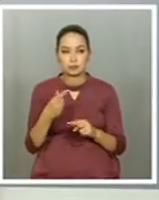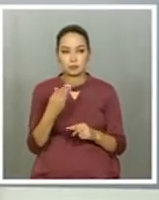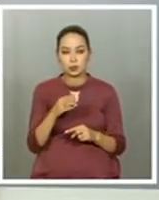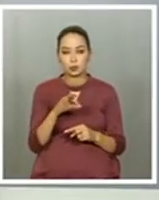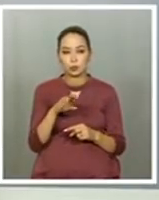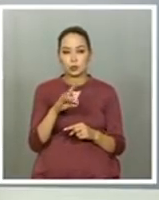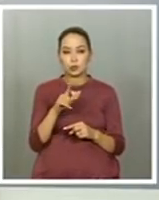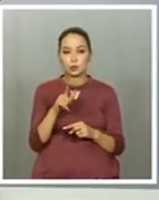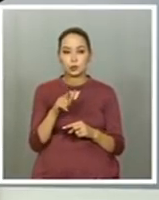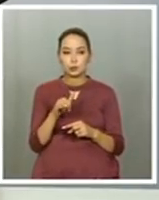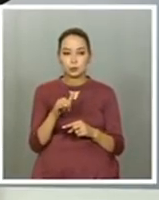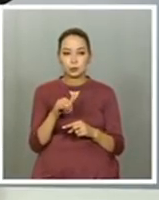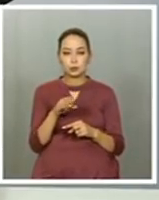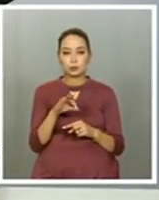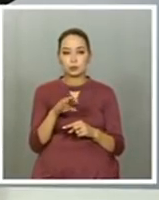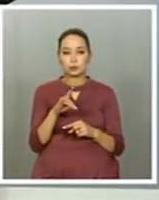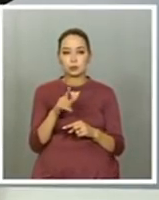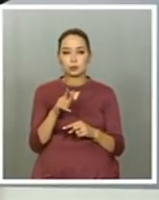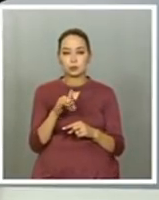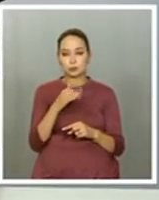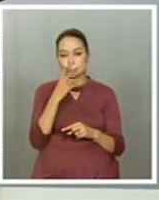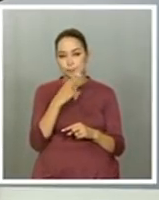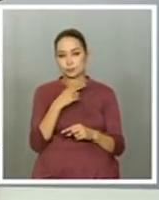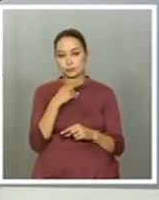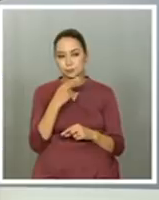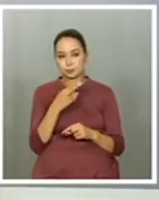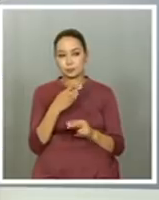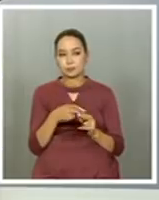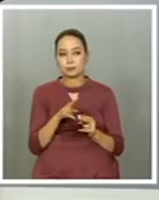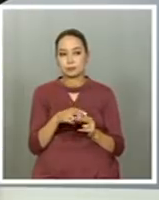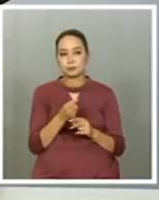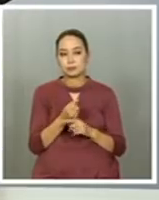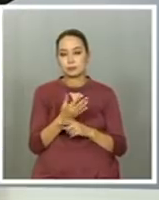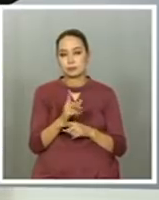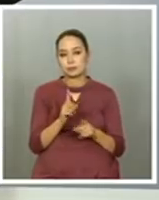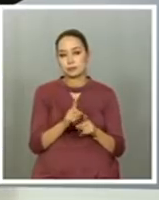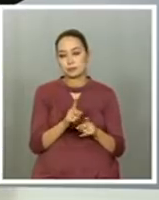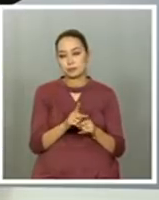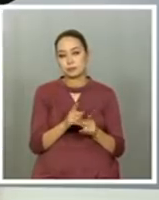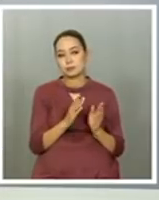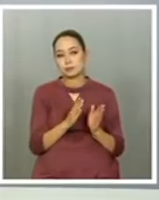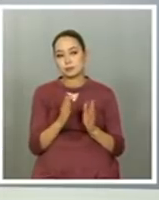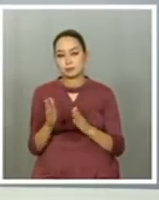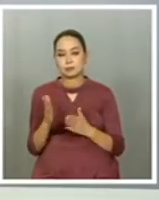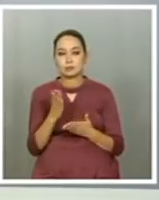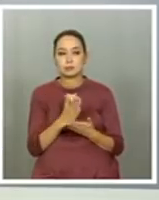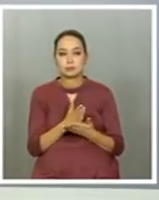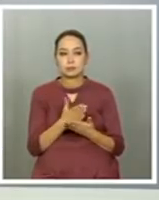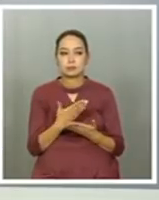реакциясы. Тотығу реакциясын қарастыру үшін ол бірнеше сатыда жүруі мүмкін. Яғни